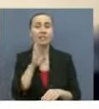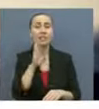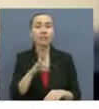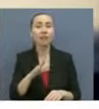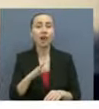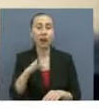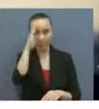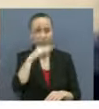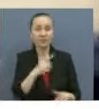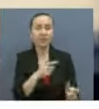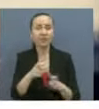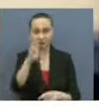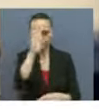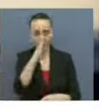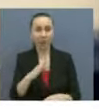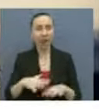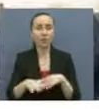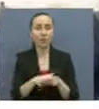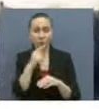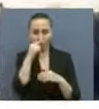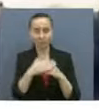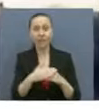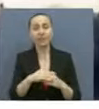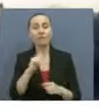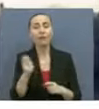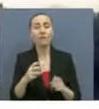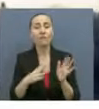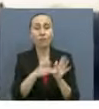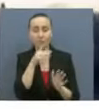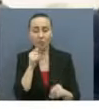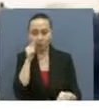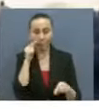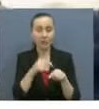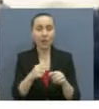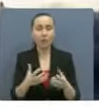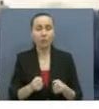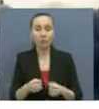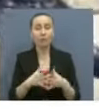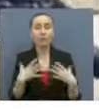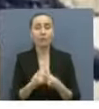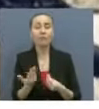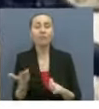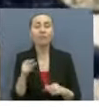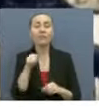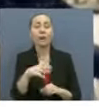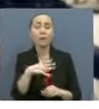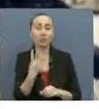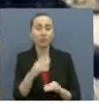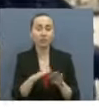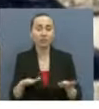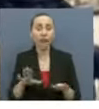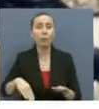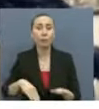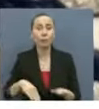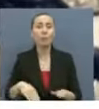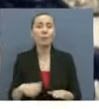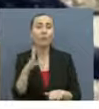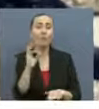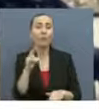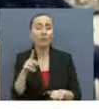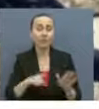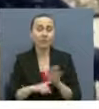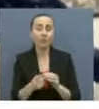как врага народа, еще перед войной. 8 лет попала в приемную семью, в которой уже было 4 детей. А потом началась Великая Отечественная, и